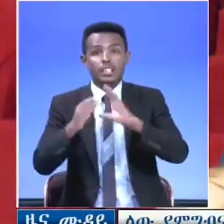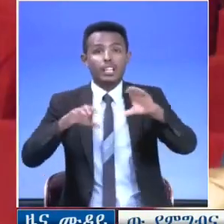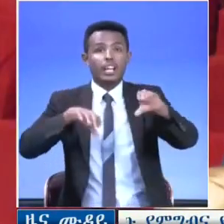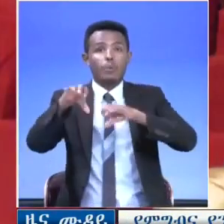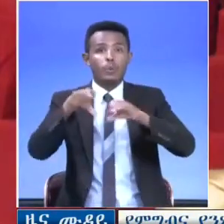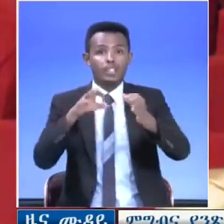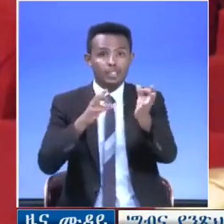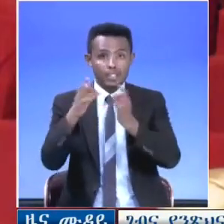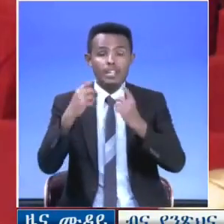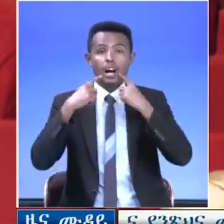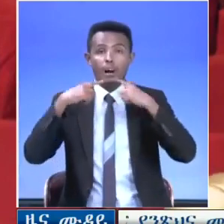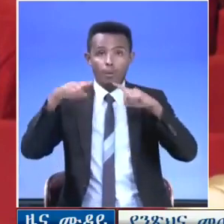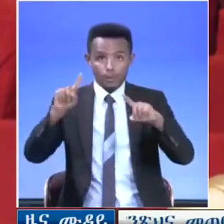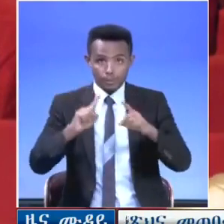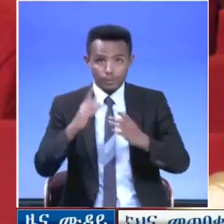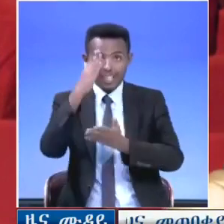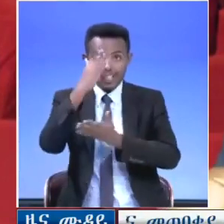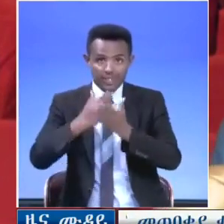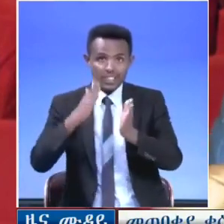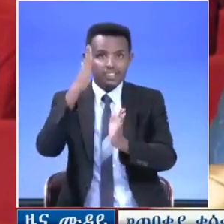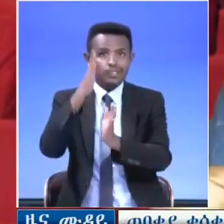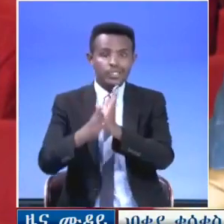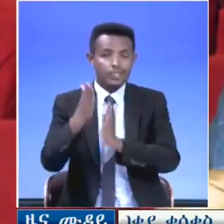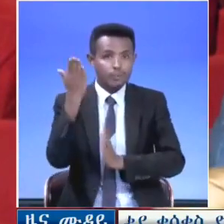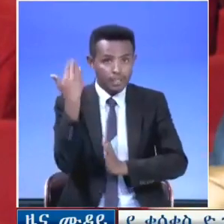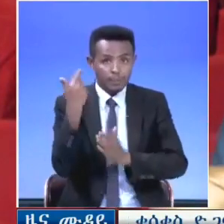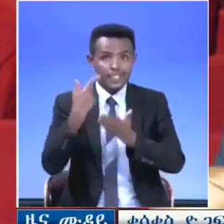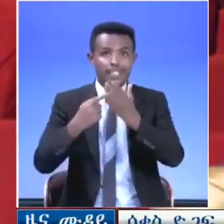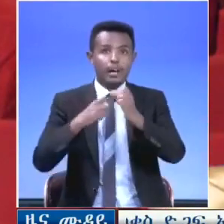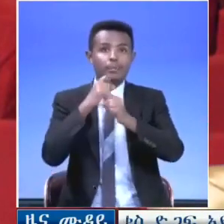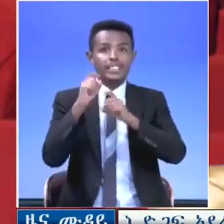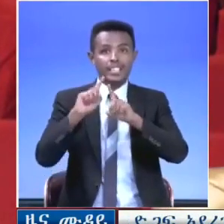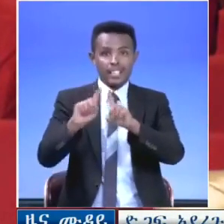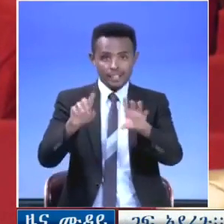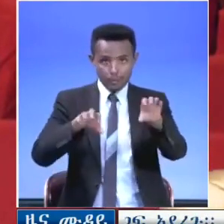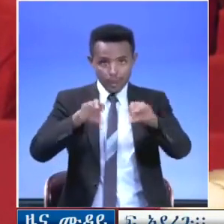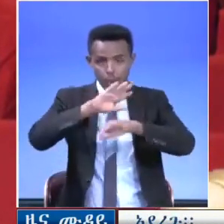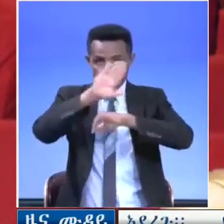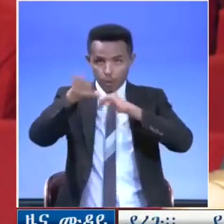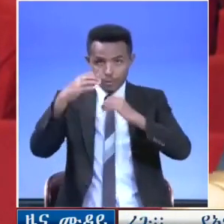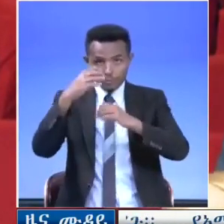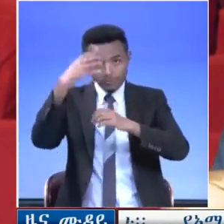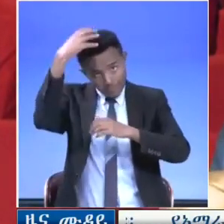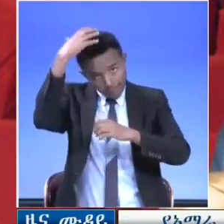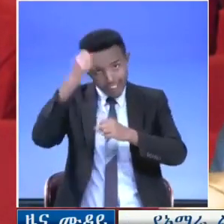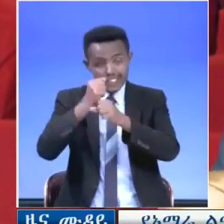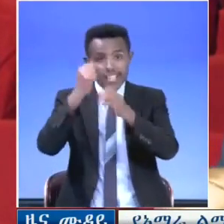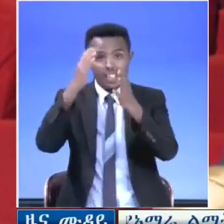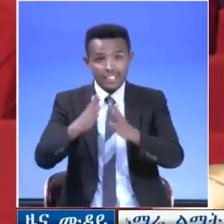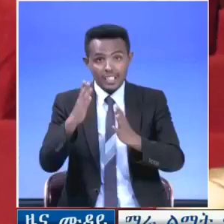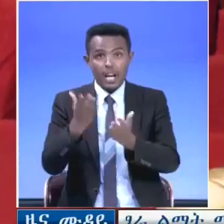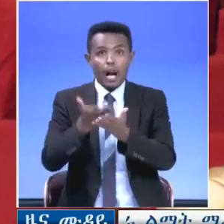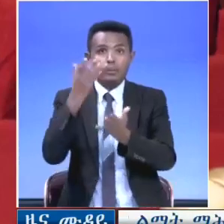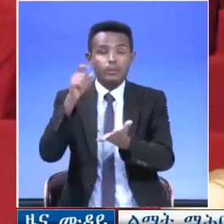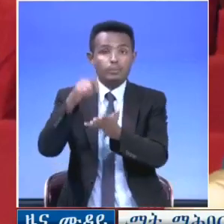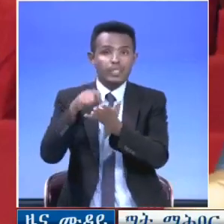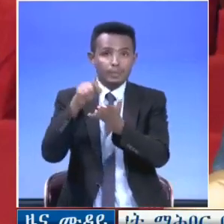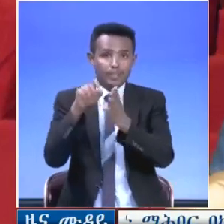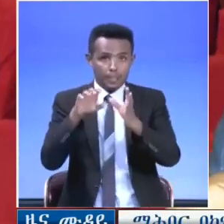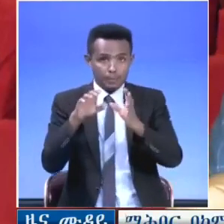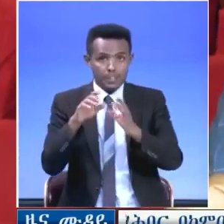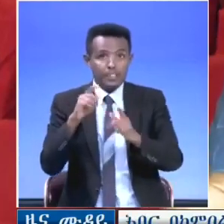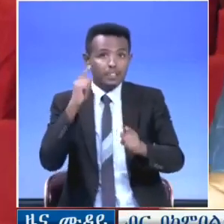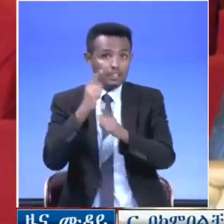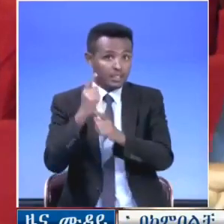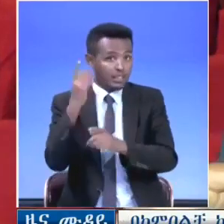ተናግረዋል። አዋጁን በከፊል ስንፈጽመው ነበረ። የዚህን ዓመት ለየት የሚያደርገው ሁሉም የመንግስት ሰራተኛ ሀብቱ እንዲያስመዘግብ የተደረገበት አግባብ አለ።